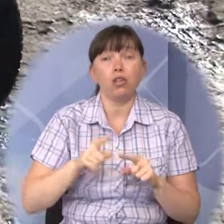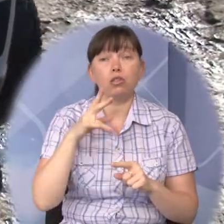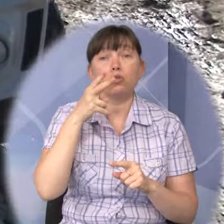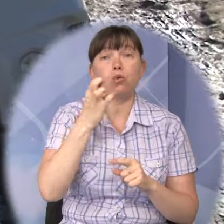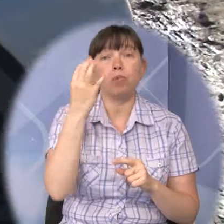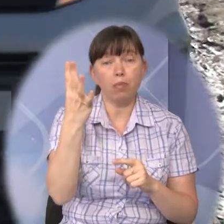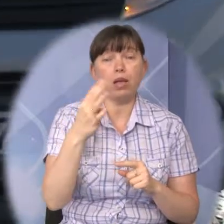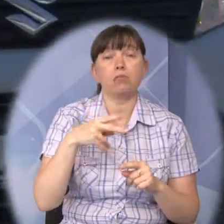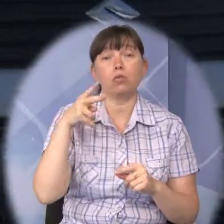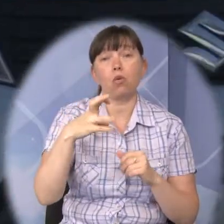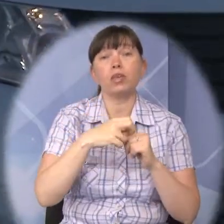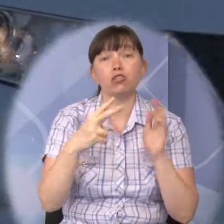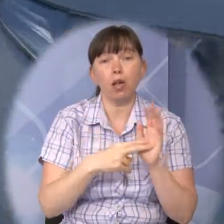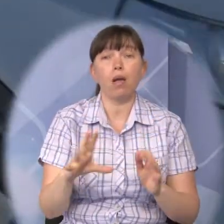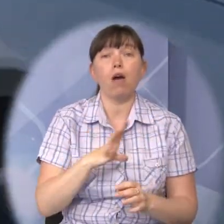în perioada